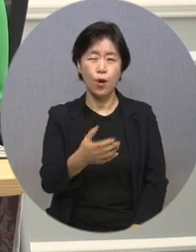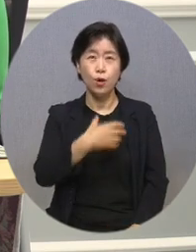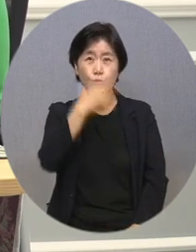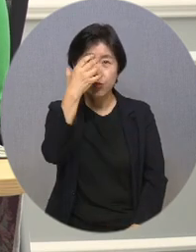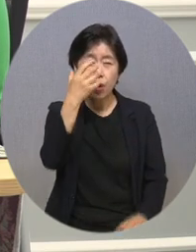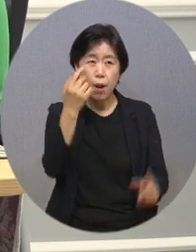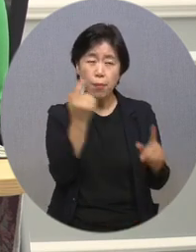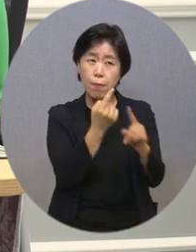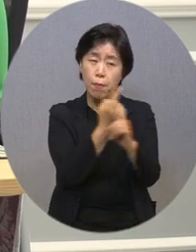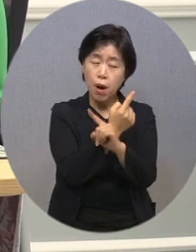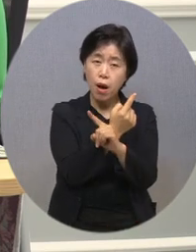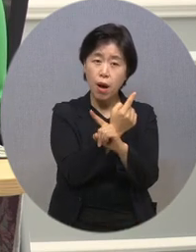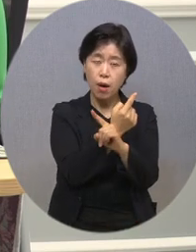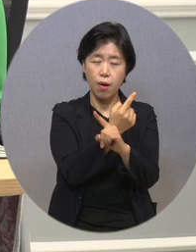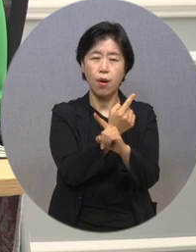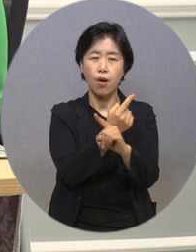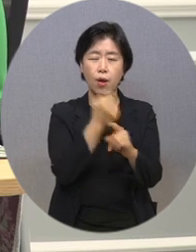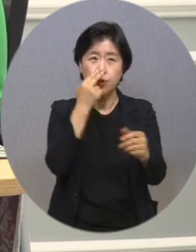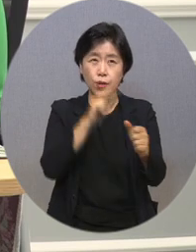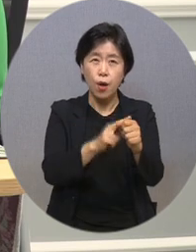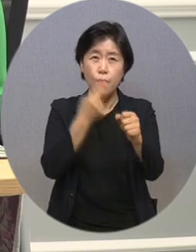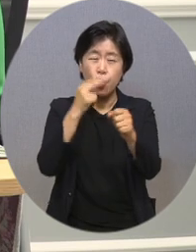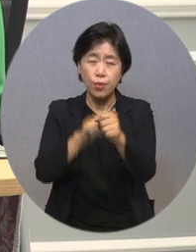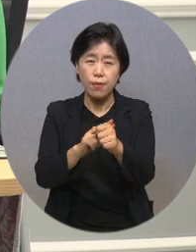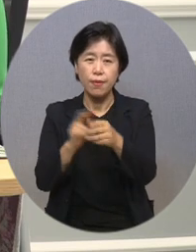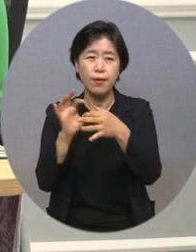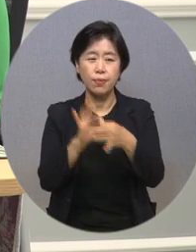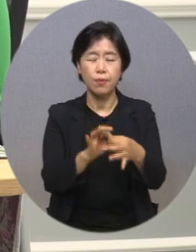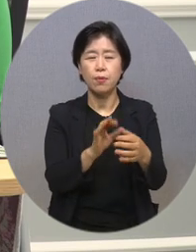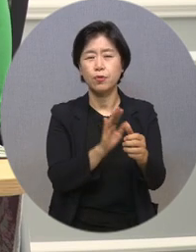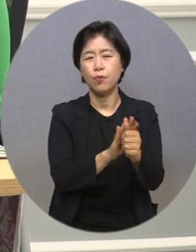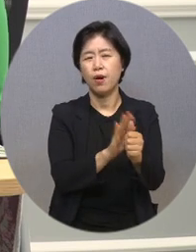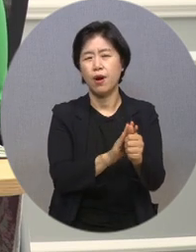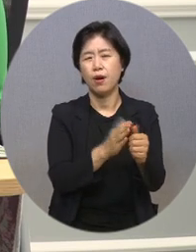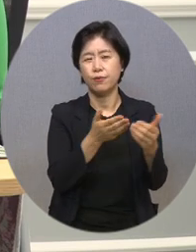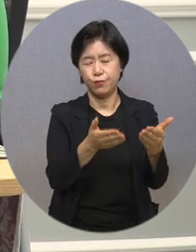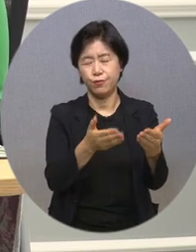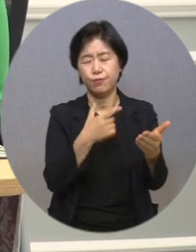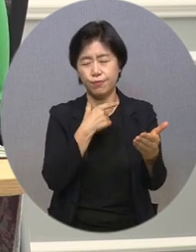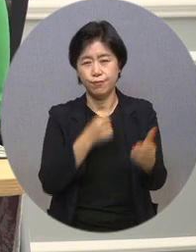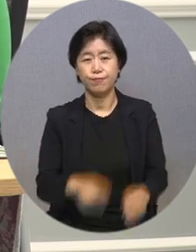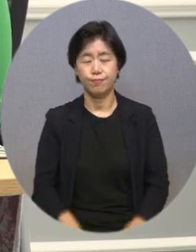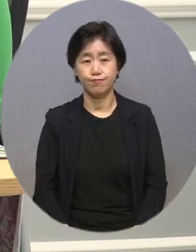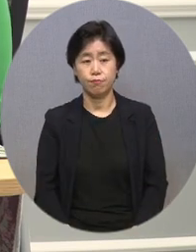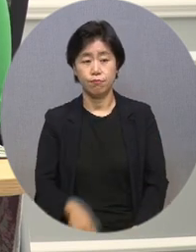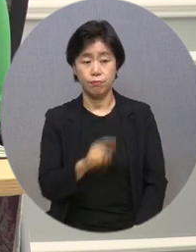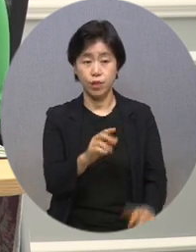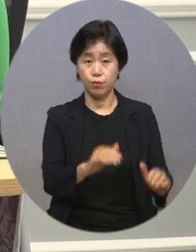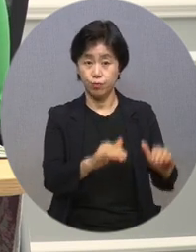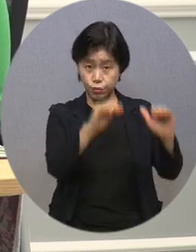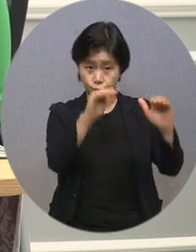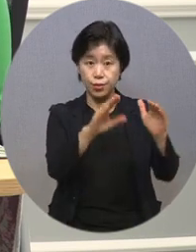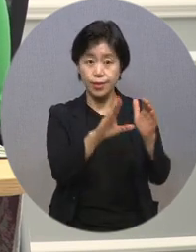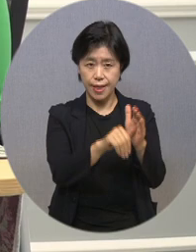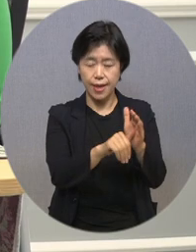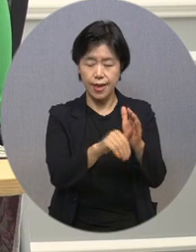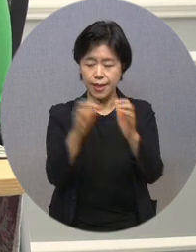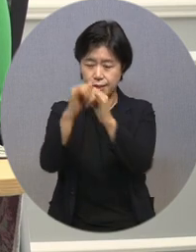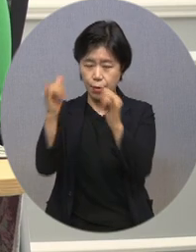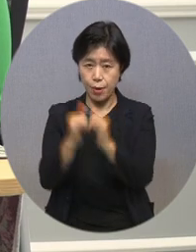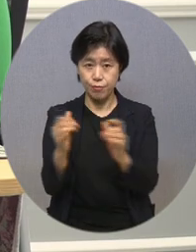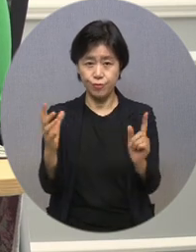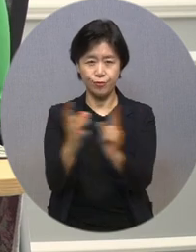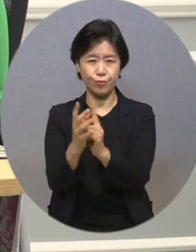꿈에도 도전을 할 수 있는 그런 기회들을 많이 마련을 해서 어른이 되었을 때 당당한